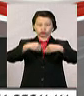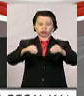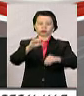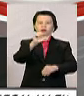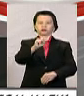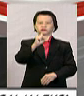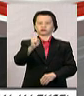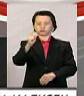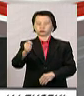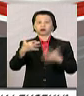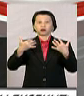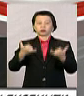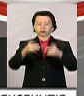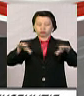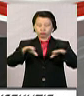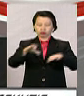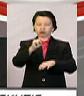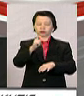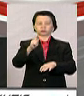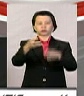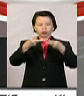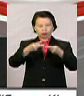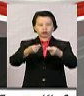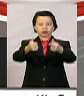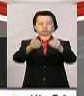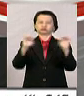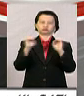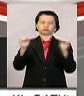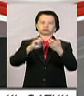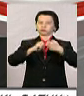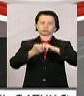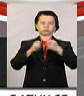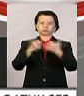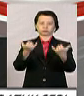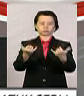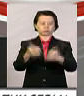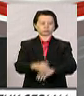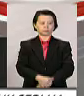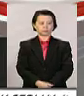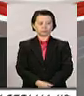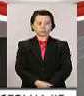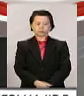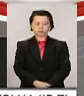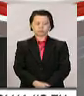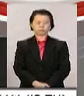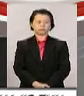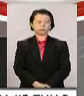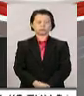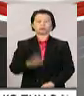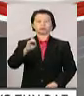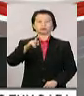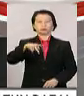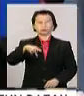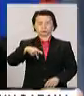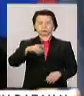SST. Setakat ini pelaksanaan SST berjalan lancar tanpa sebarang masalah. Ops bimbing ni